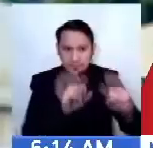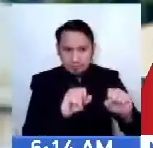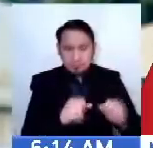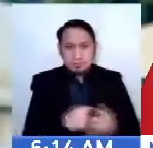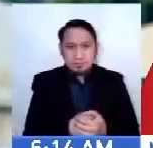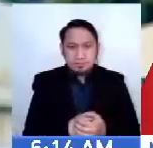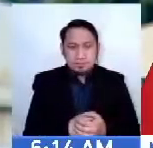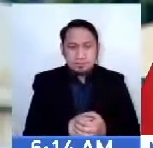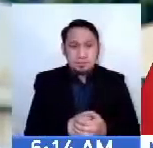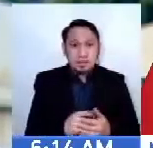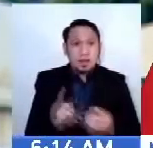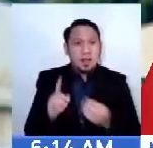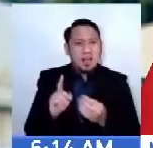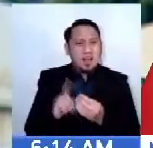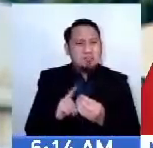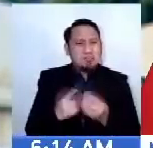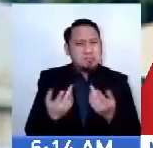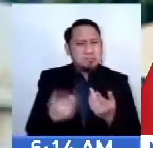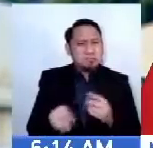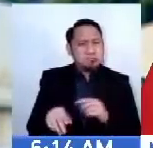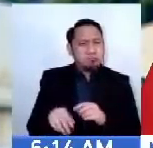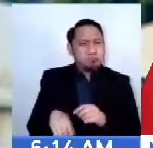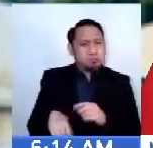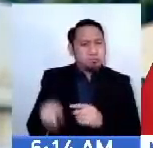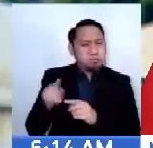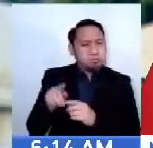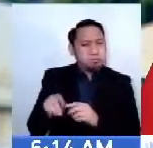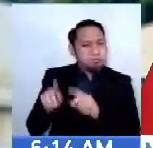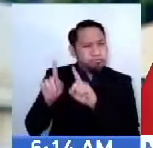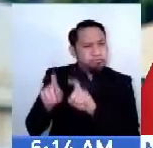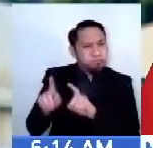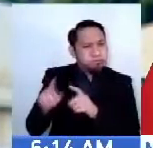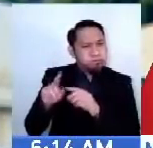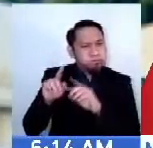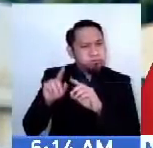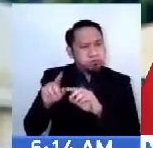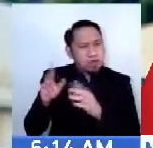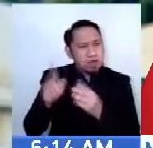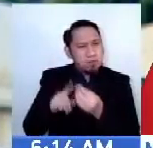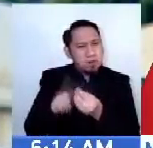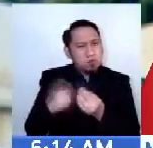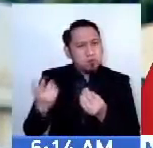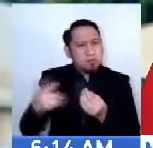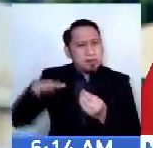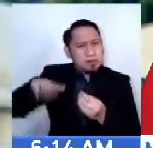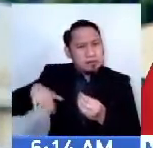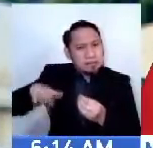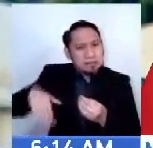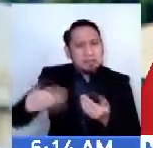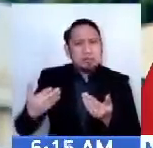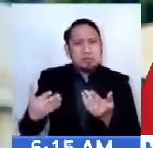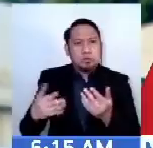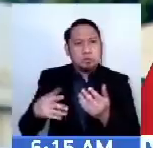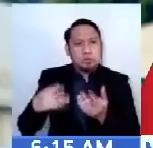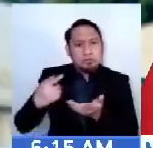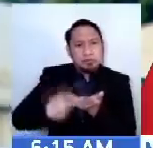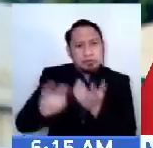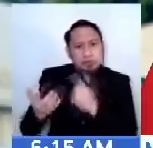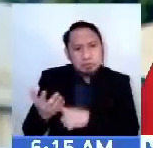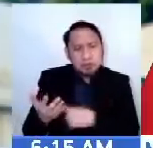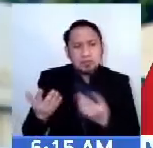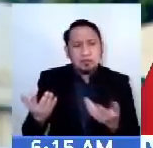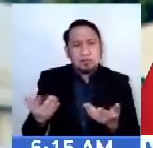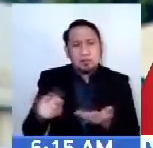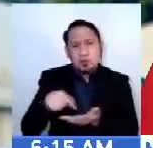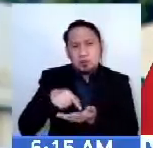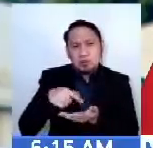na presidential at vice presidential debates. Nabayaran ba yung venue? Matutuloy ba ngayong weekend? Ano pong nangyari